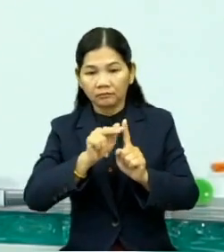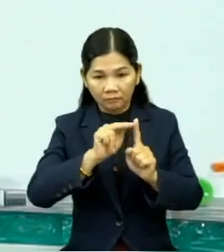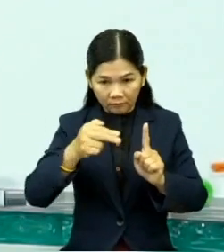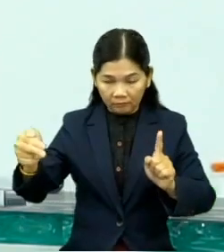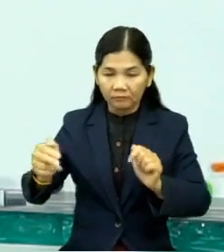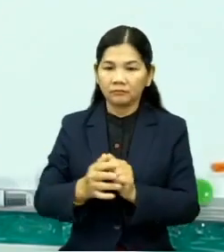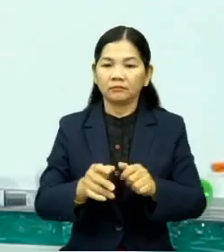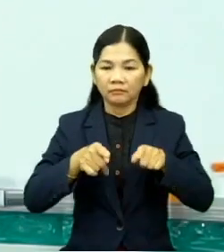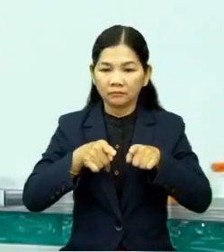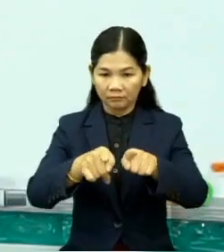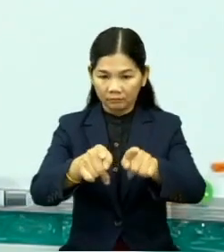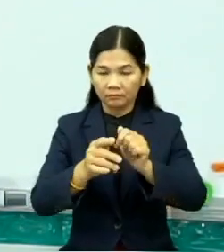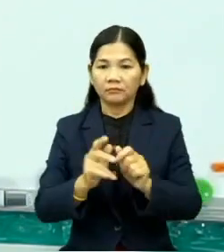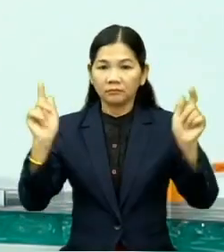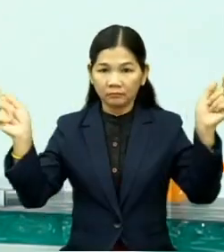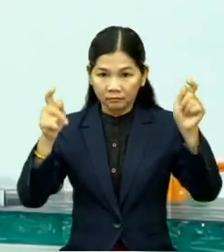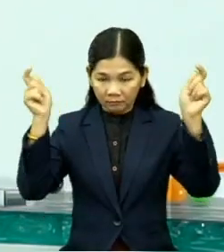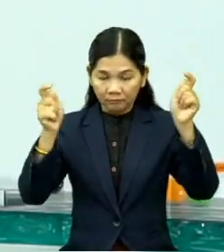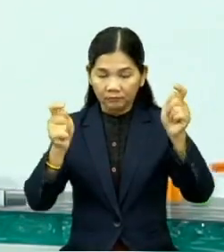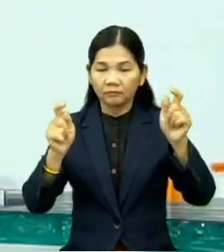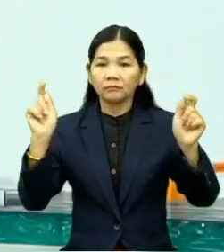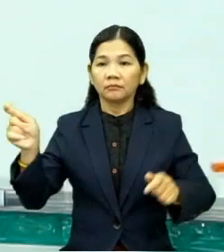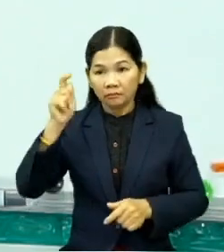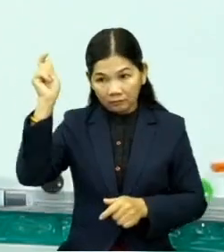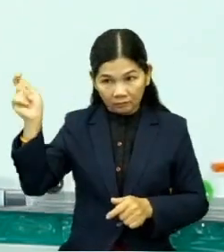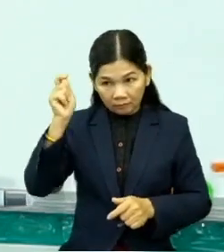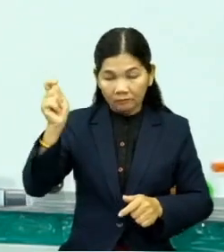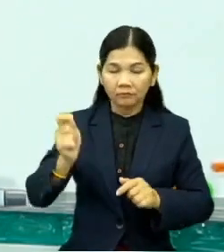ស្របតាមពិធីបុណ្យ